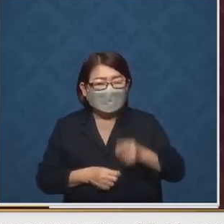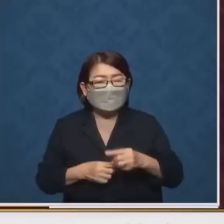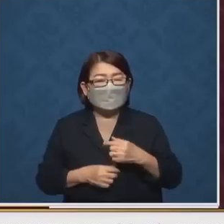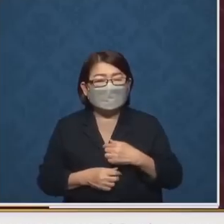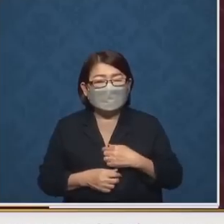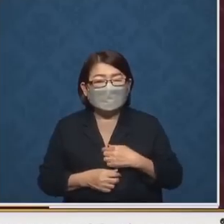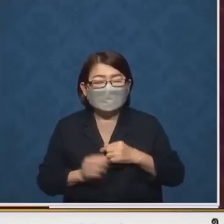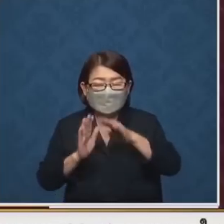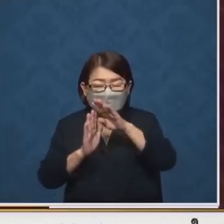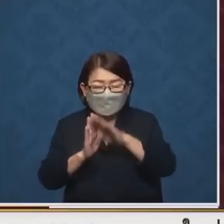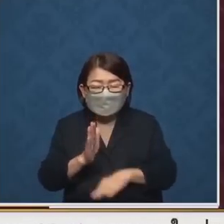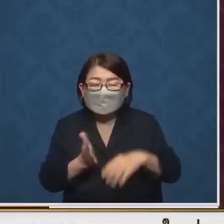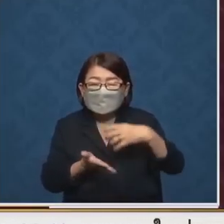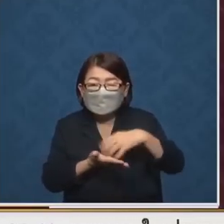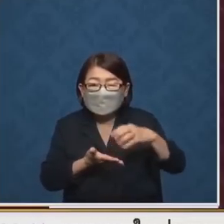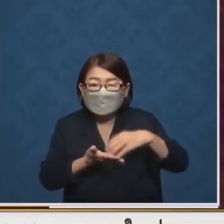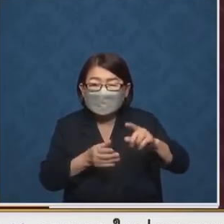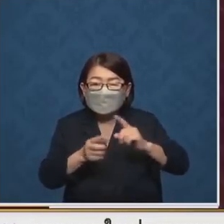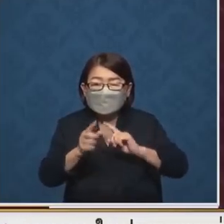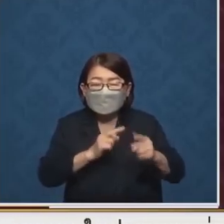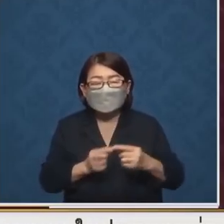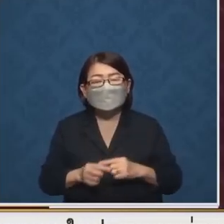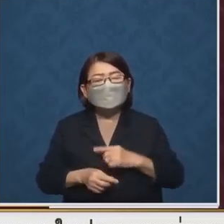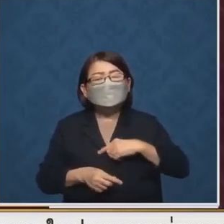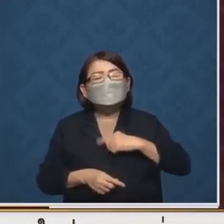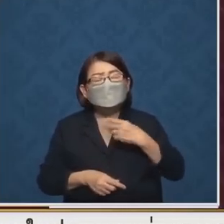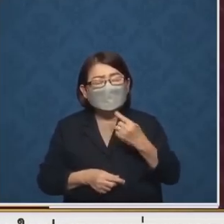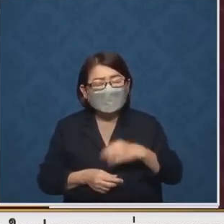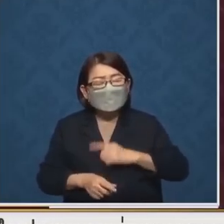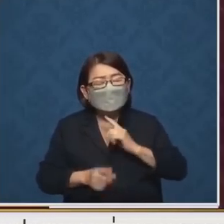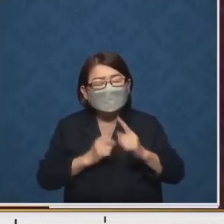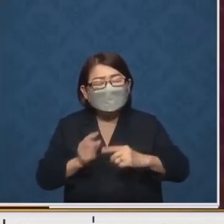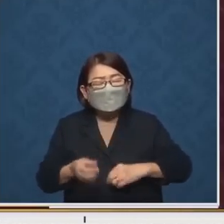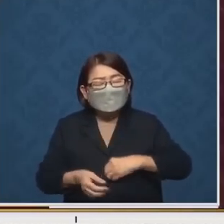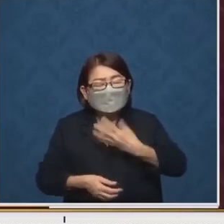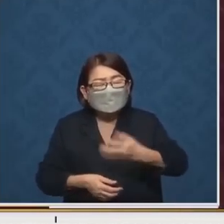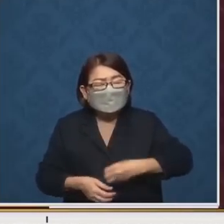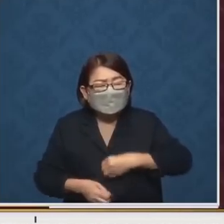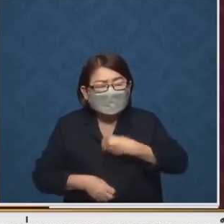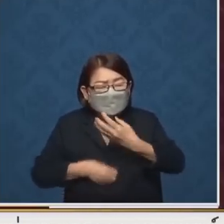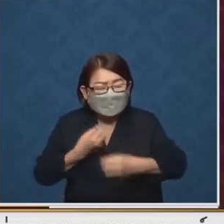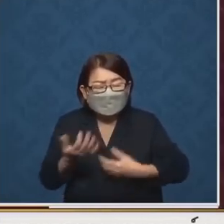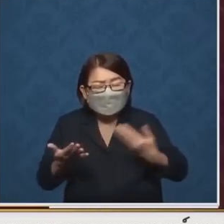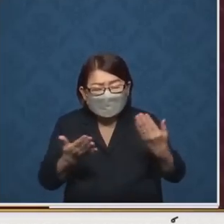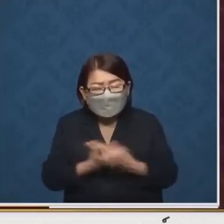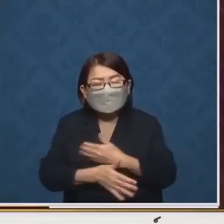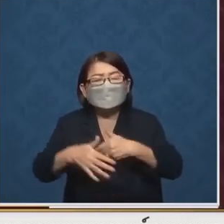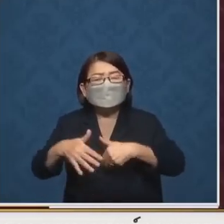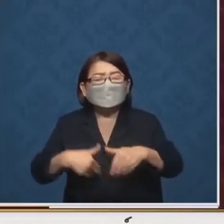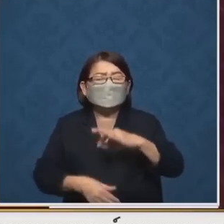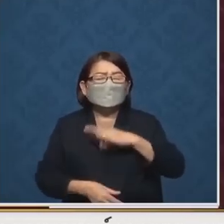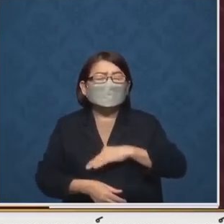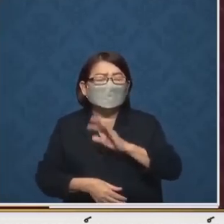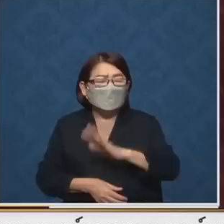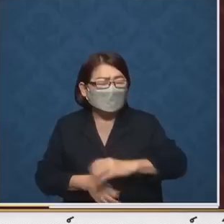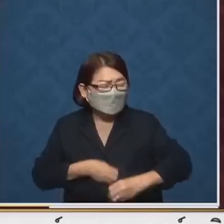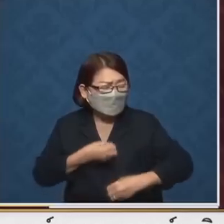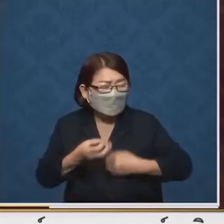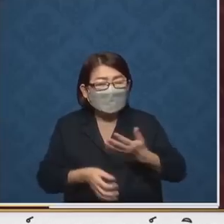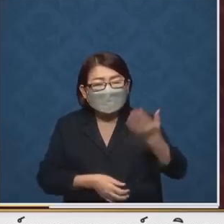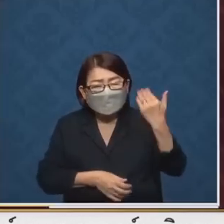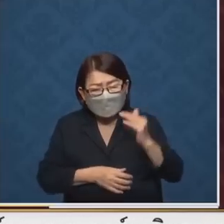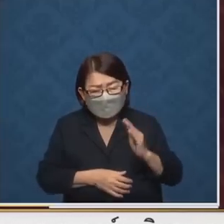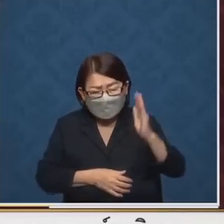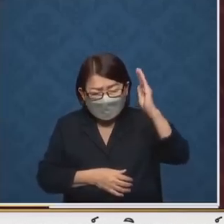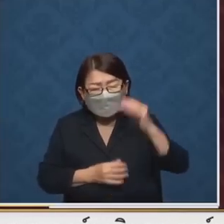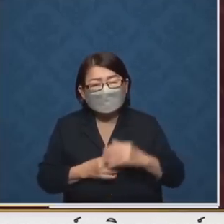พูดทั้หมด เพื่อแทนความรู้สึกคนไทยทั้งประเทศครั้งที่แล้วผมเคยยมอกลาบให้